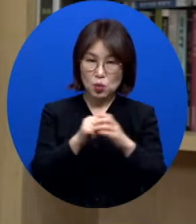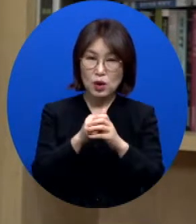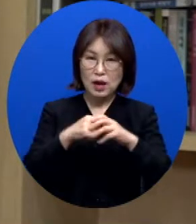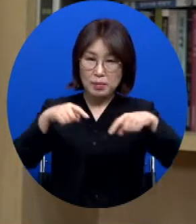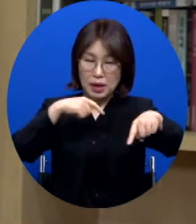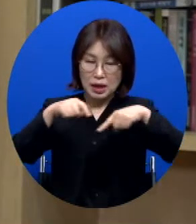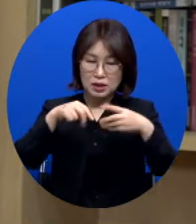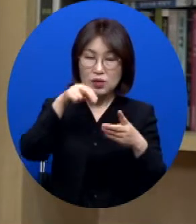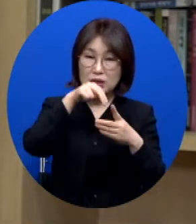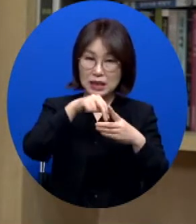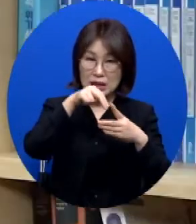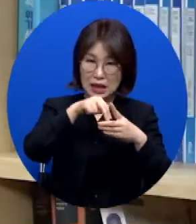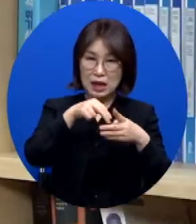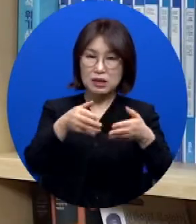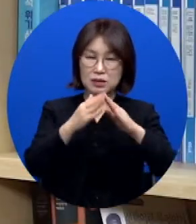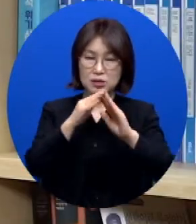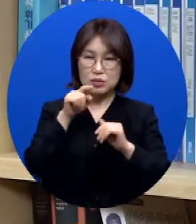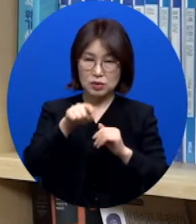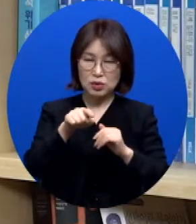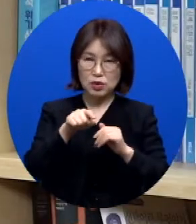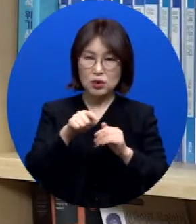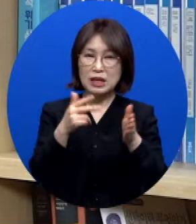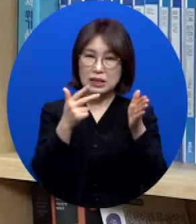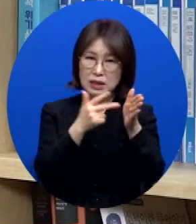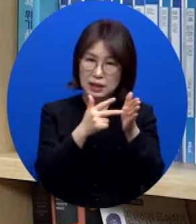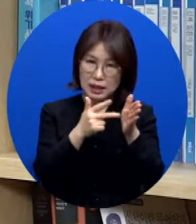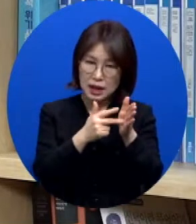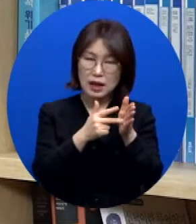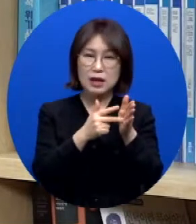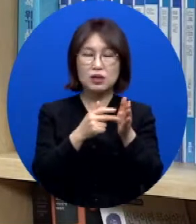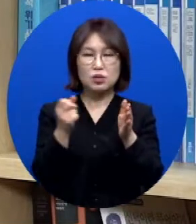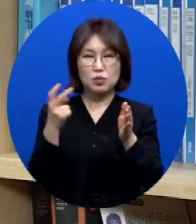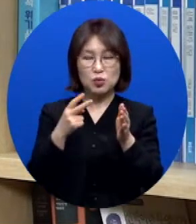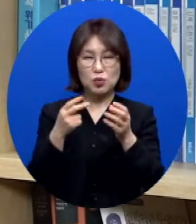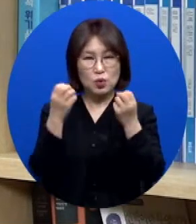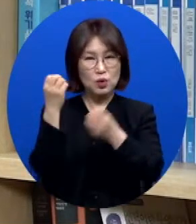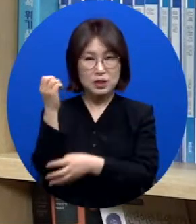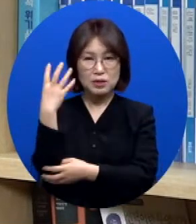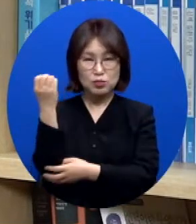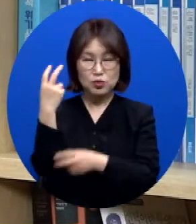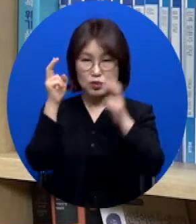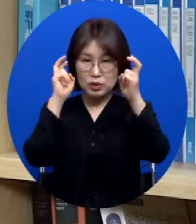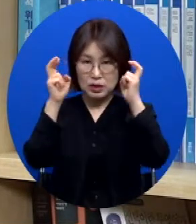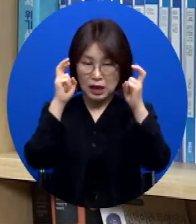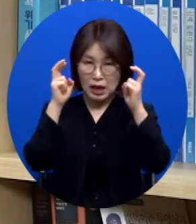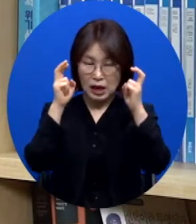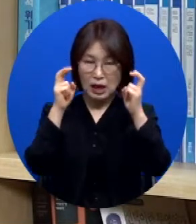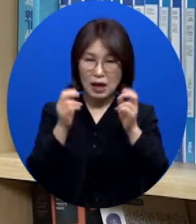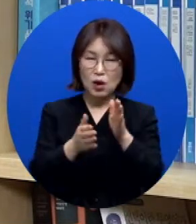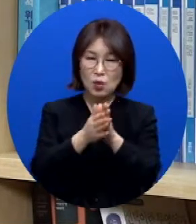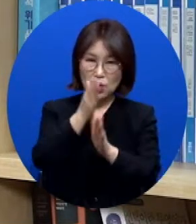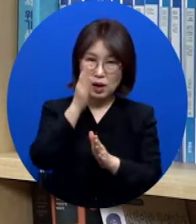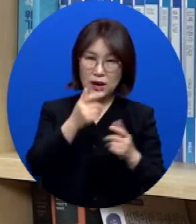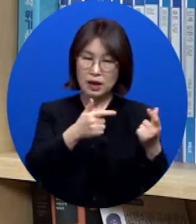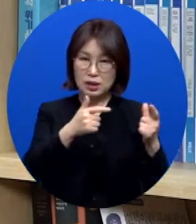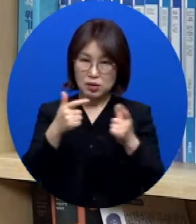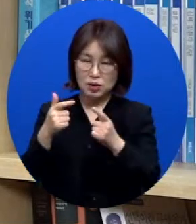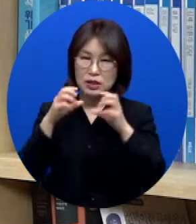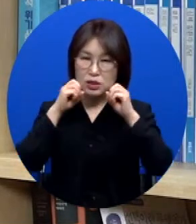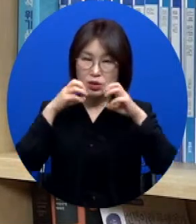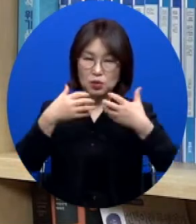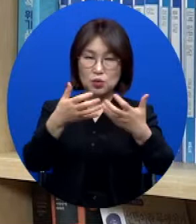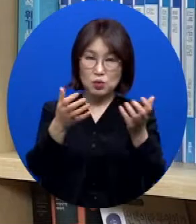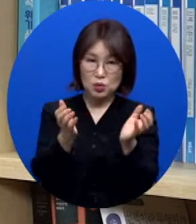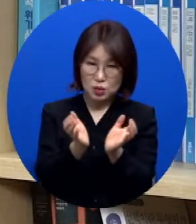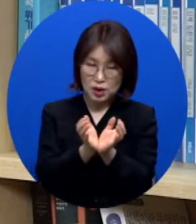종합행정센터를 마련하는 일입니다. 유지재단이라든지 신문사라든지 그리고 총회회관이라든지 그리고